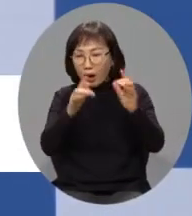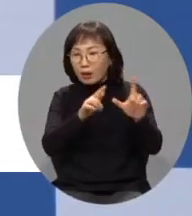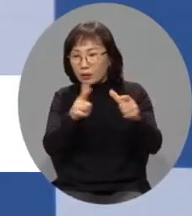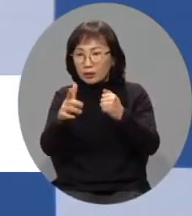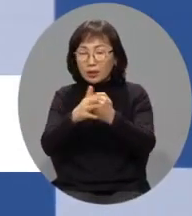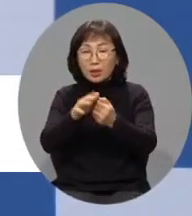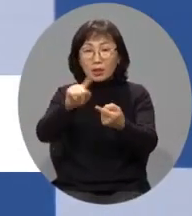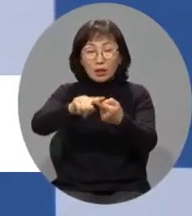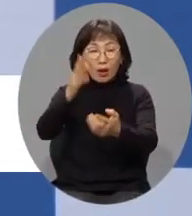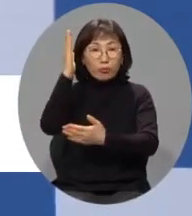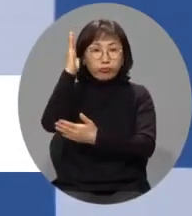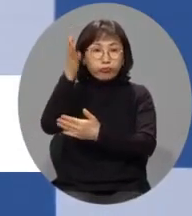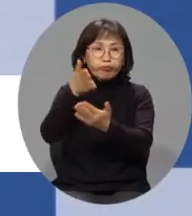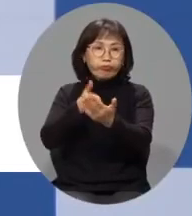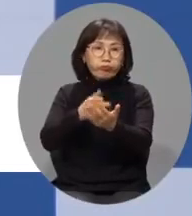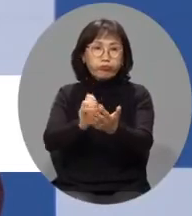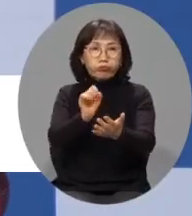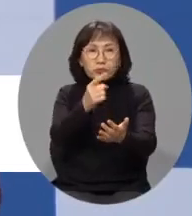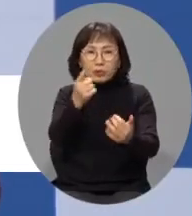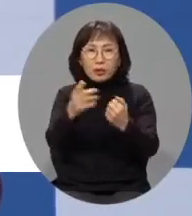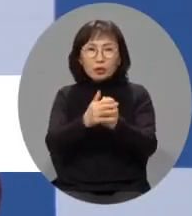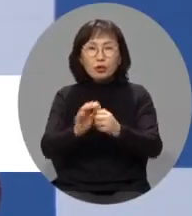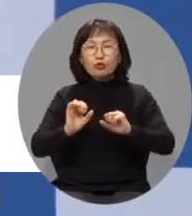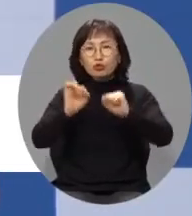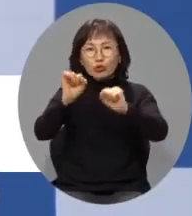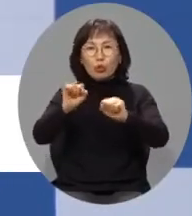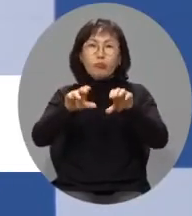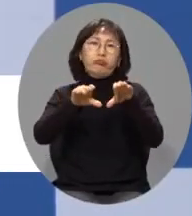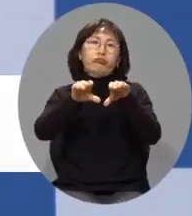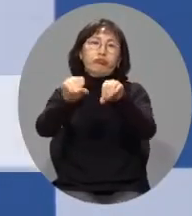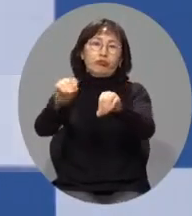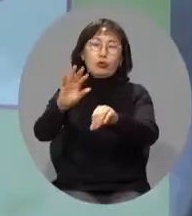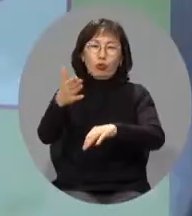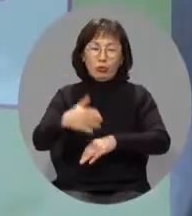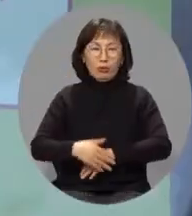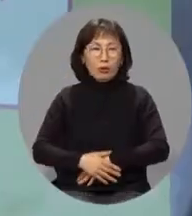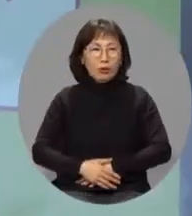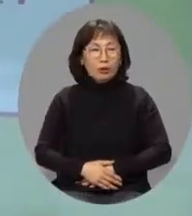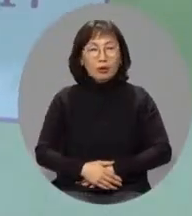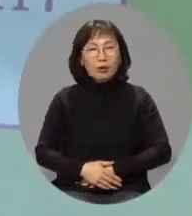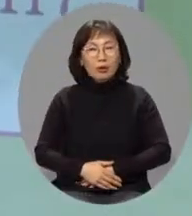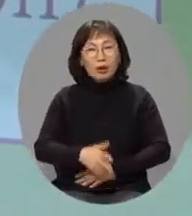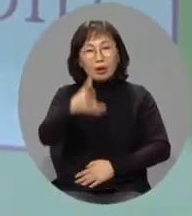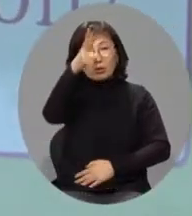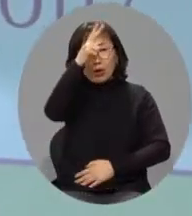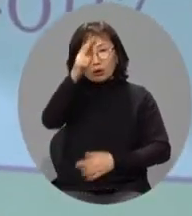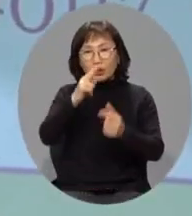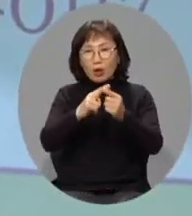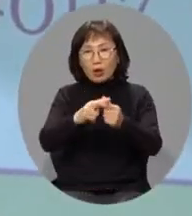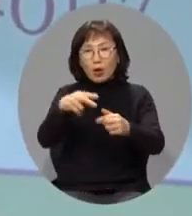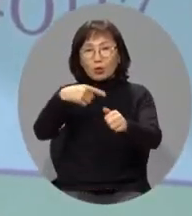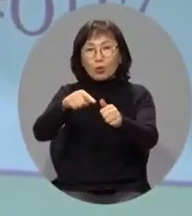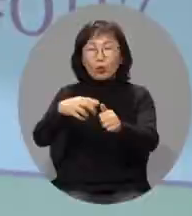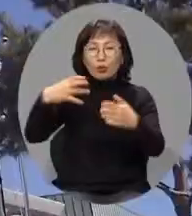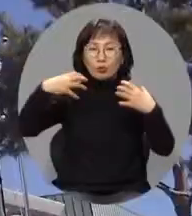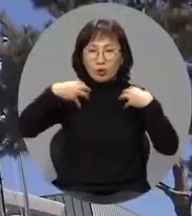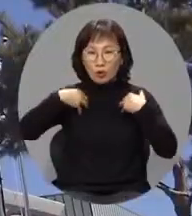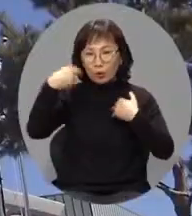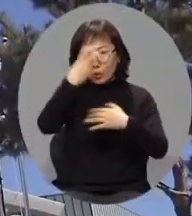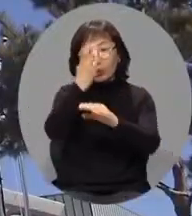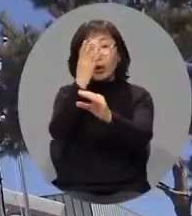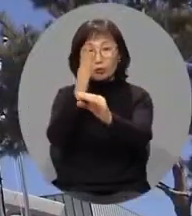이 보도로 위해서 온 운동도 기회가 됐고 경찰과 교육청이 조사에 나선